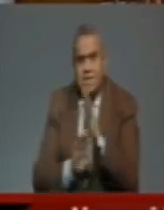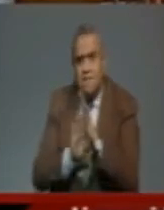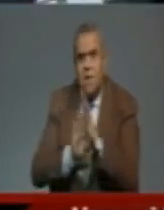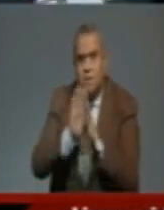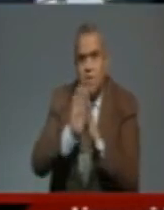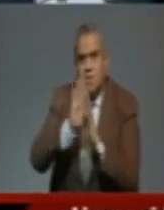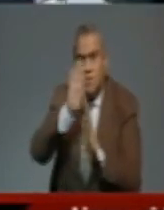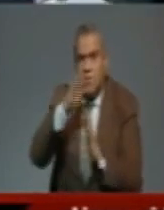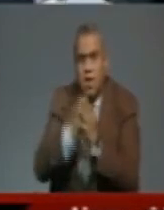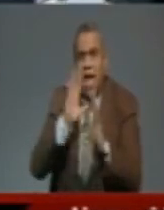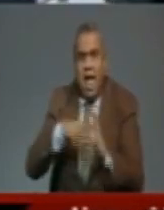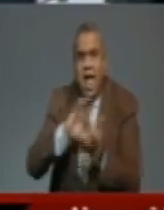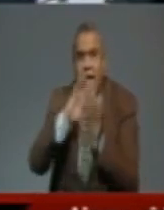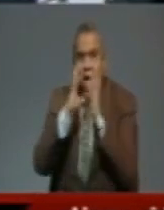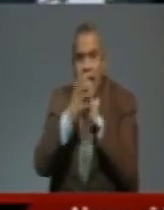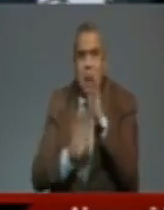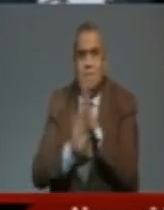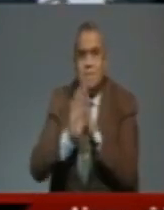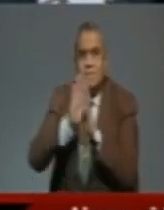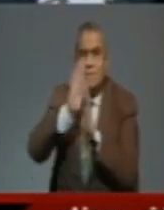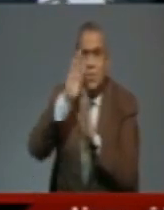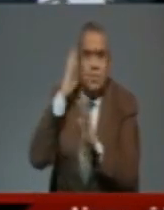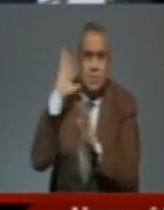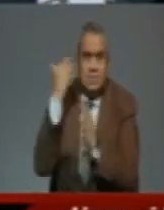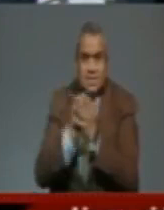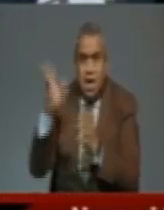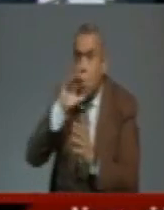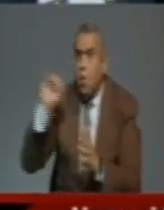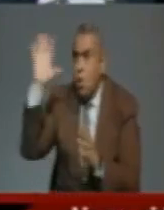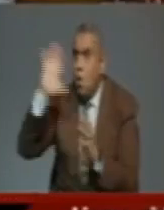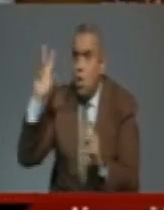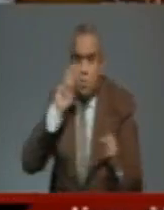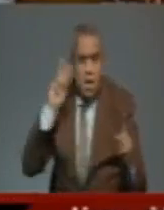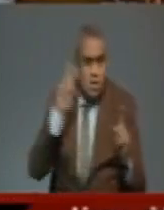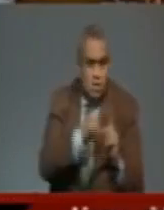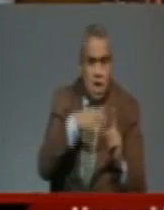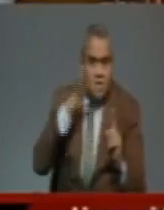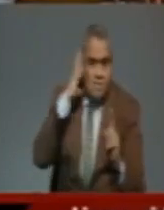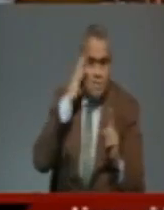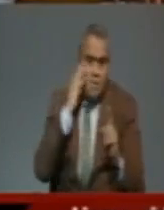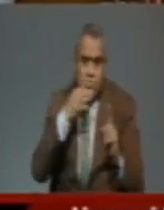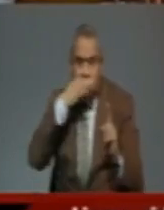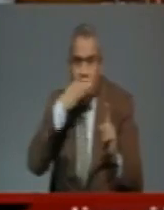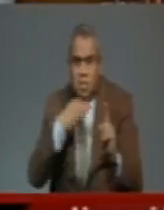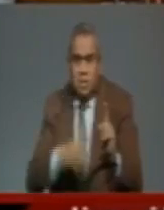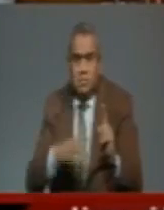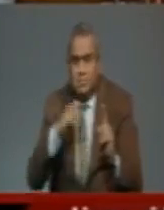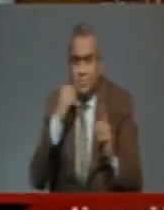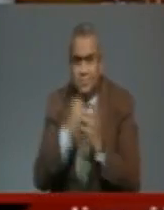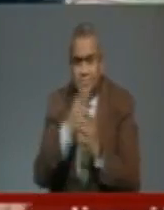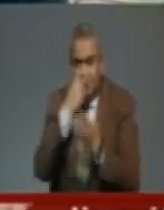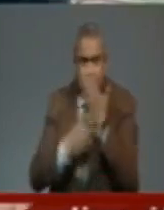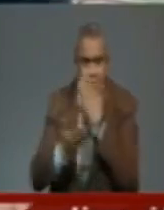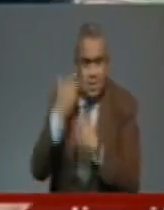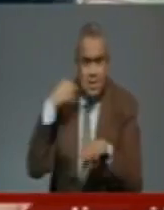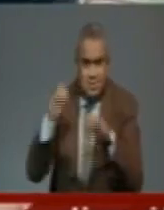الدنيا. على خريطة ايه؟ الدنيا. الدنيا. واللي بقوله ده اللي قبل كده اللي بيقول كامل من